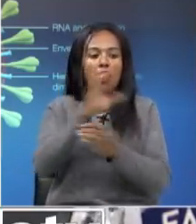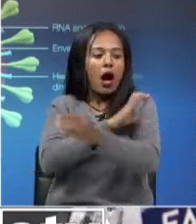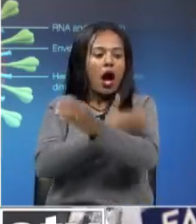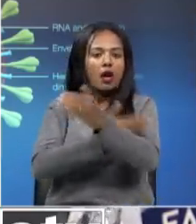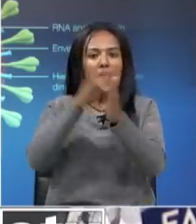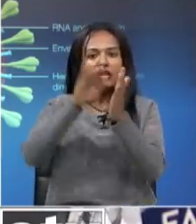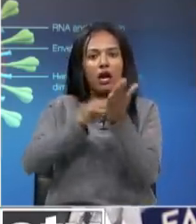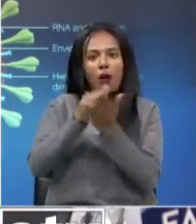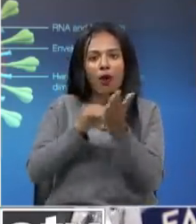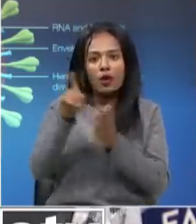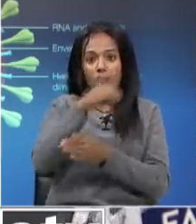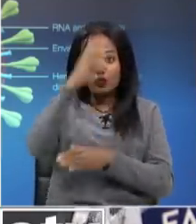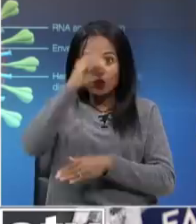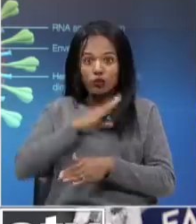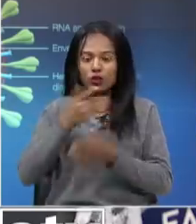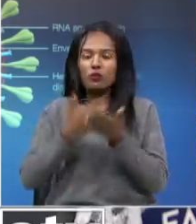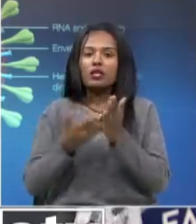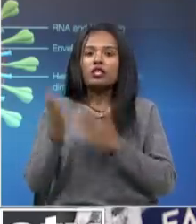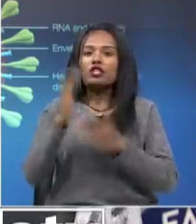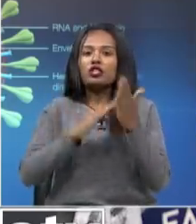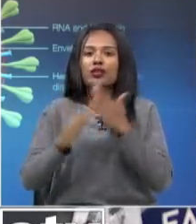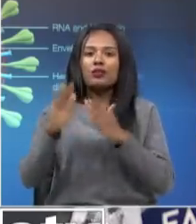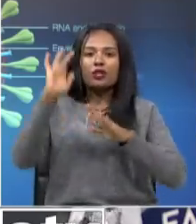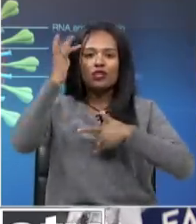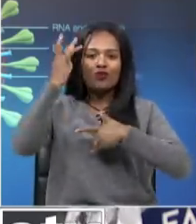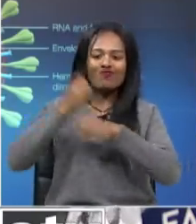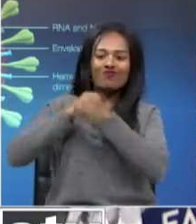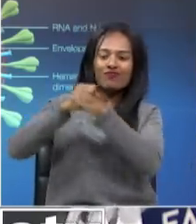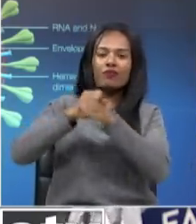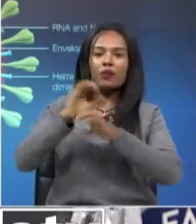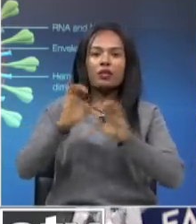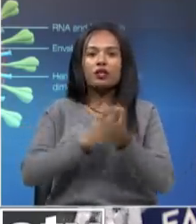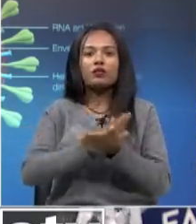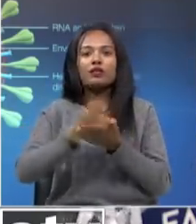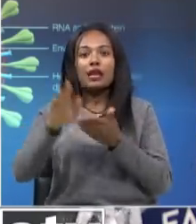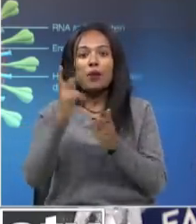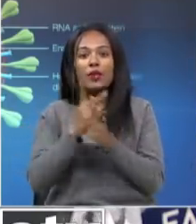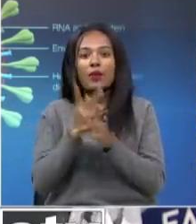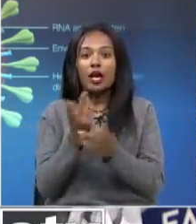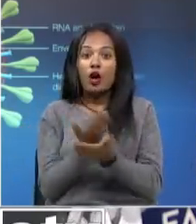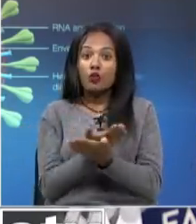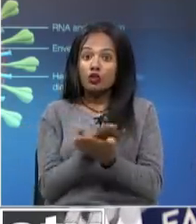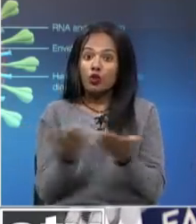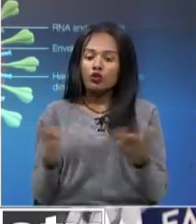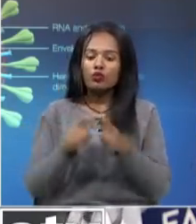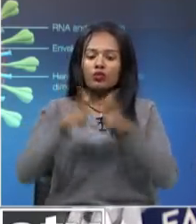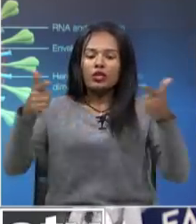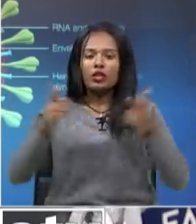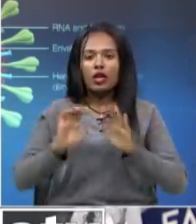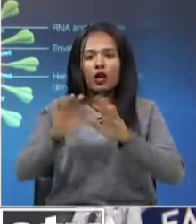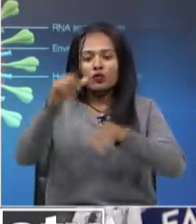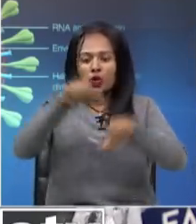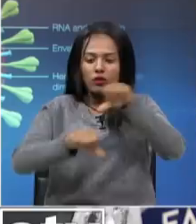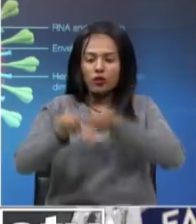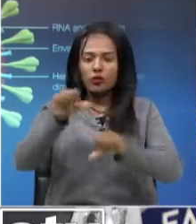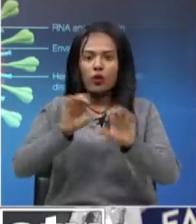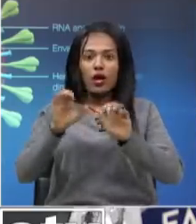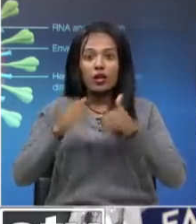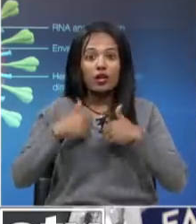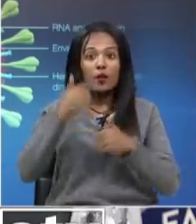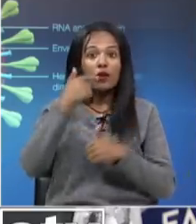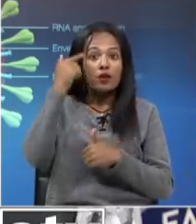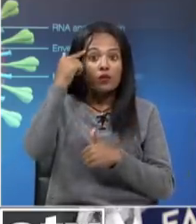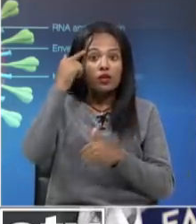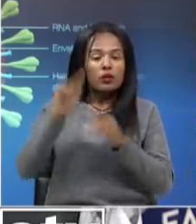ለሆኑ ሰዎችን ከዚህ ችግር በሽታውን ለመከላከል በሚደረጉ የንጽህና መጠበቂያ ጉዳዮችም ትልቅ የራሱን አስተዋጽኦ ያደርግልናል ብለን ነው